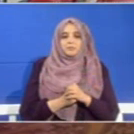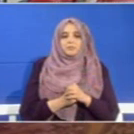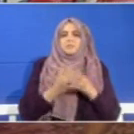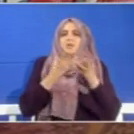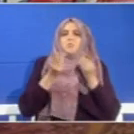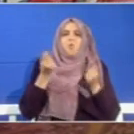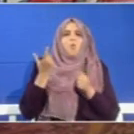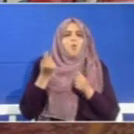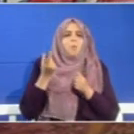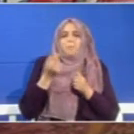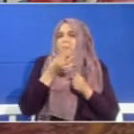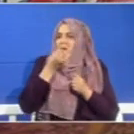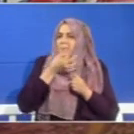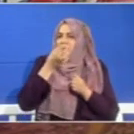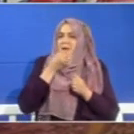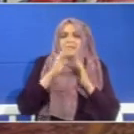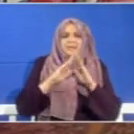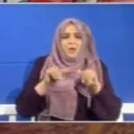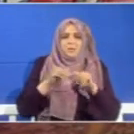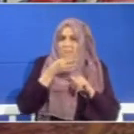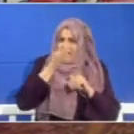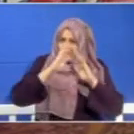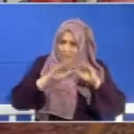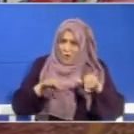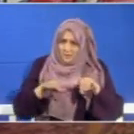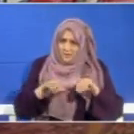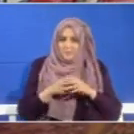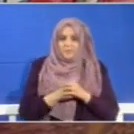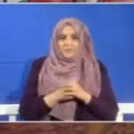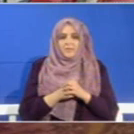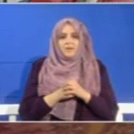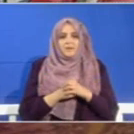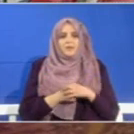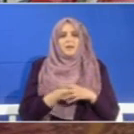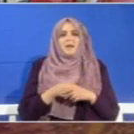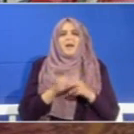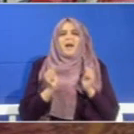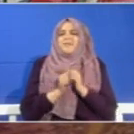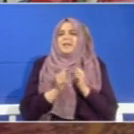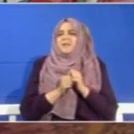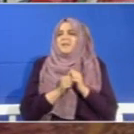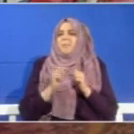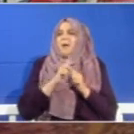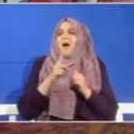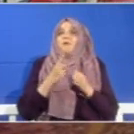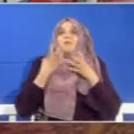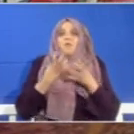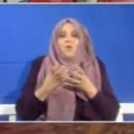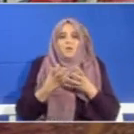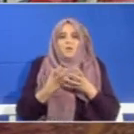من الأزواج يتكلموا بالطلاق، حتى يتكلموا بالطلاق الصريح، لكن يتكلموا تحت إكراه، إكراه